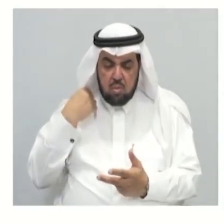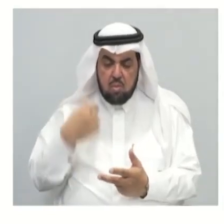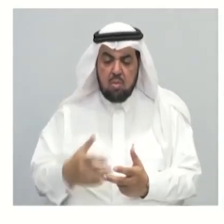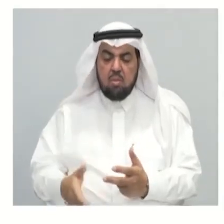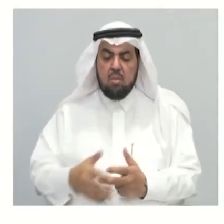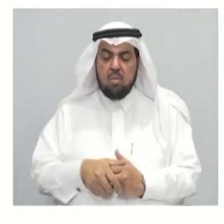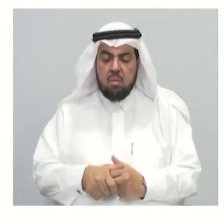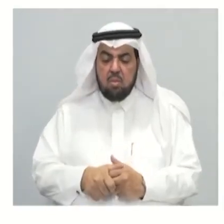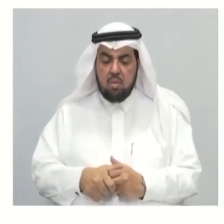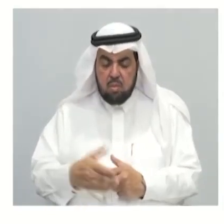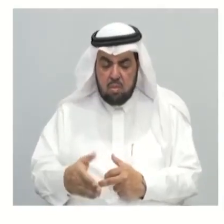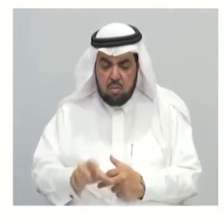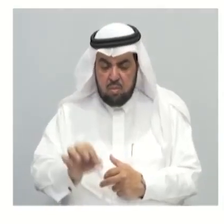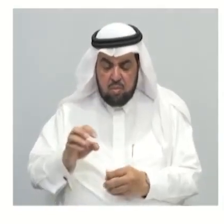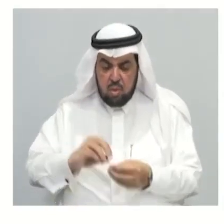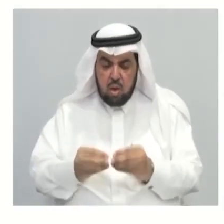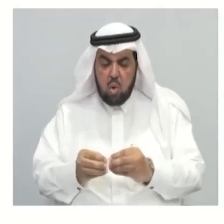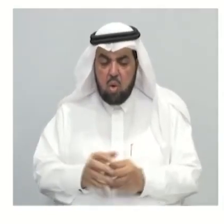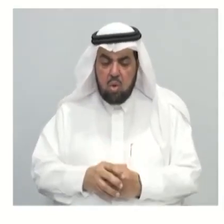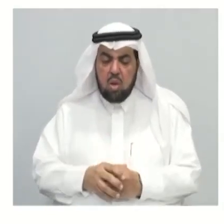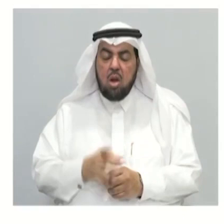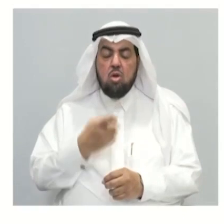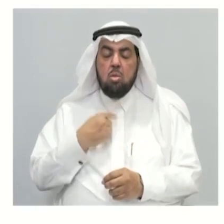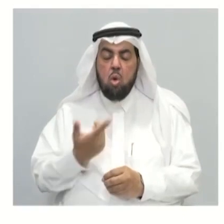خصائص ثم نختار اللون